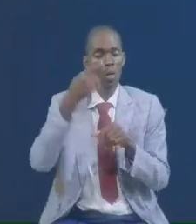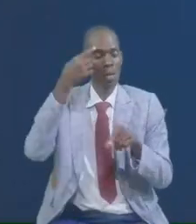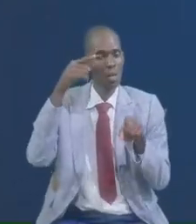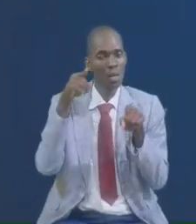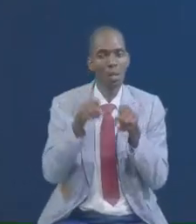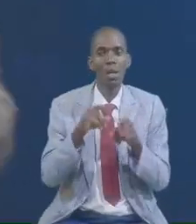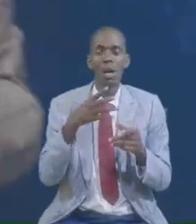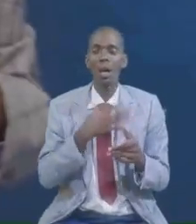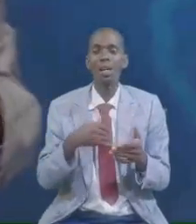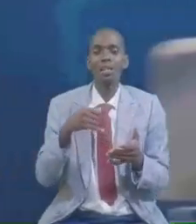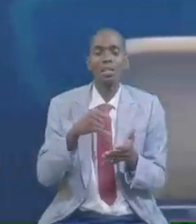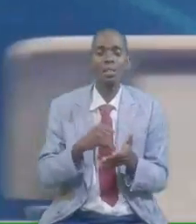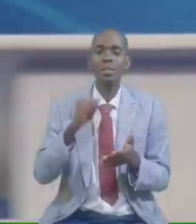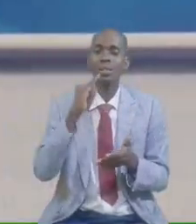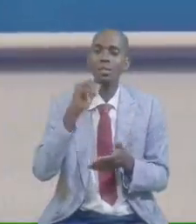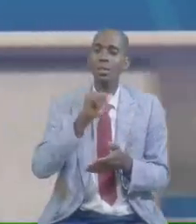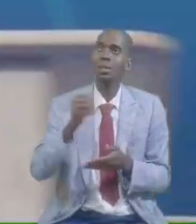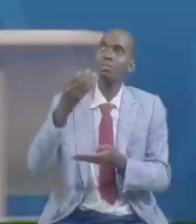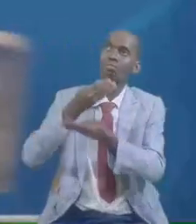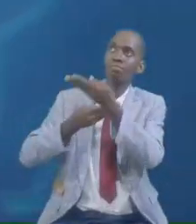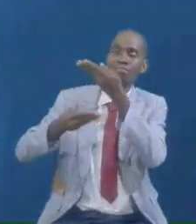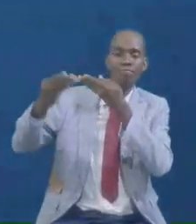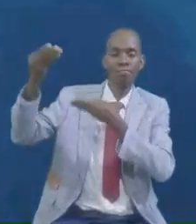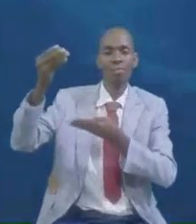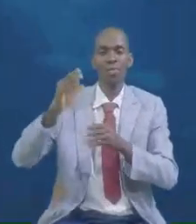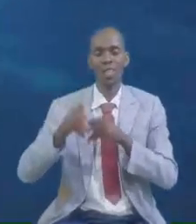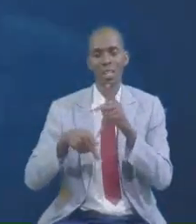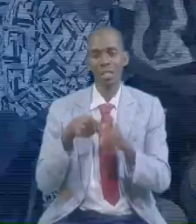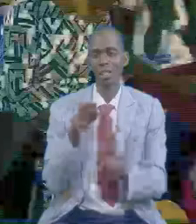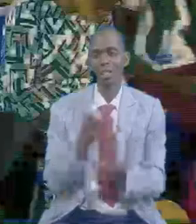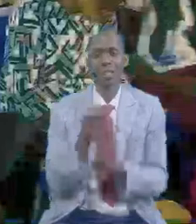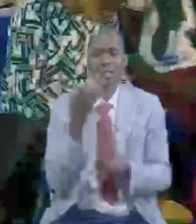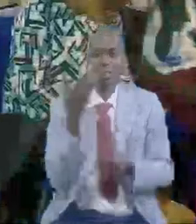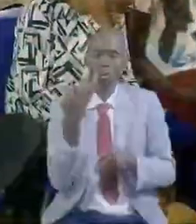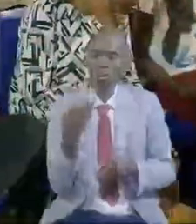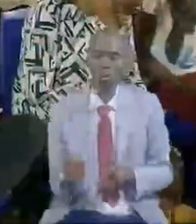c'est un type d'alliance réciproque et de fidélité. Ce qu'il dit,